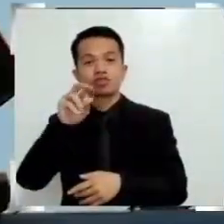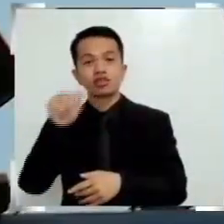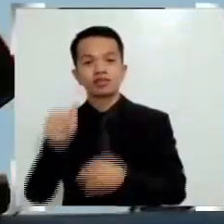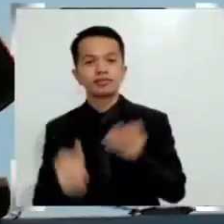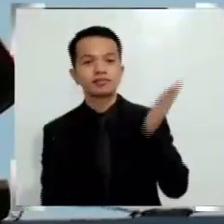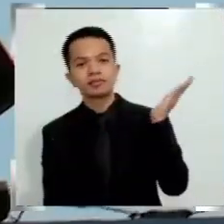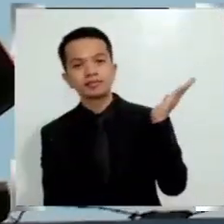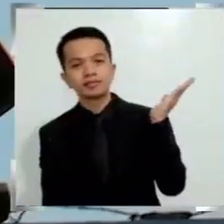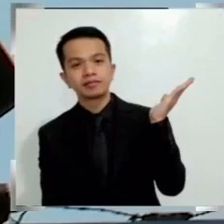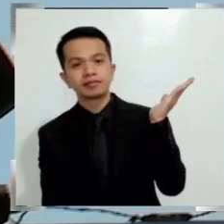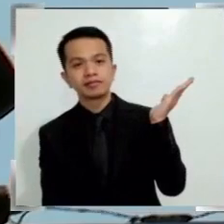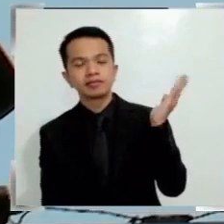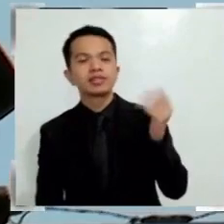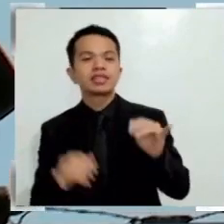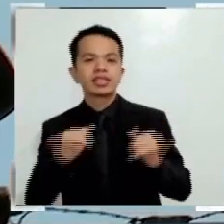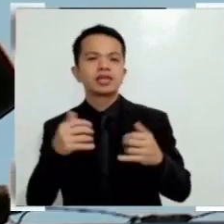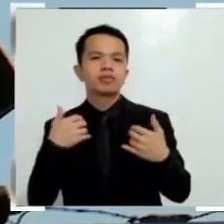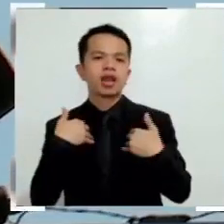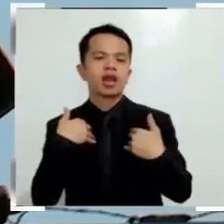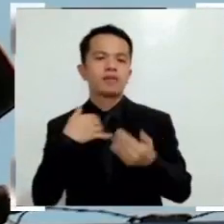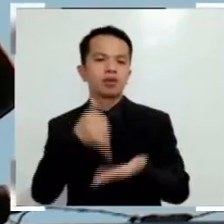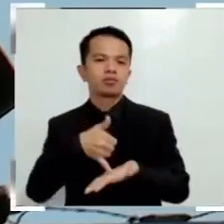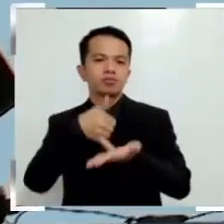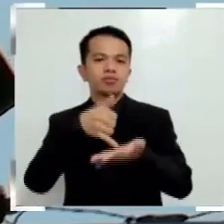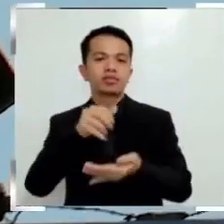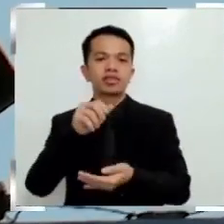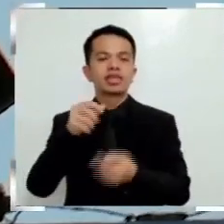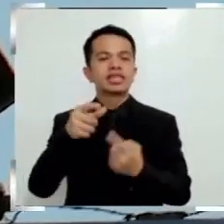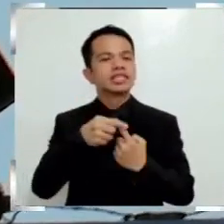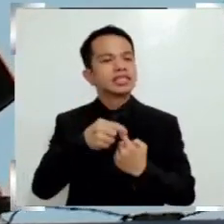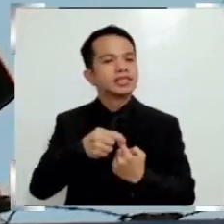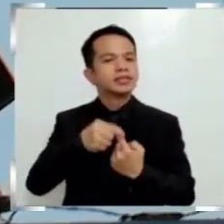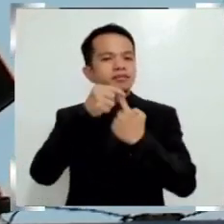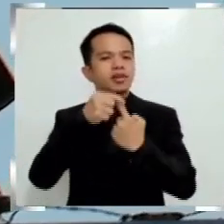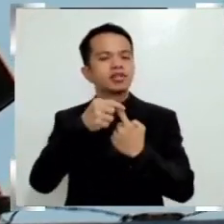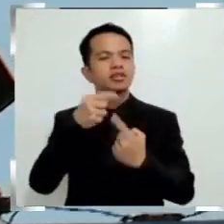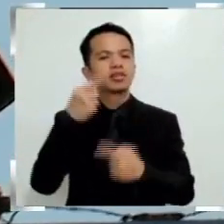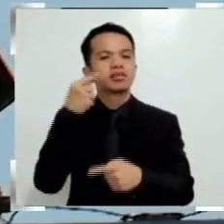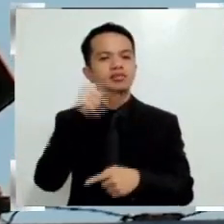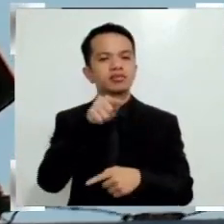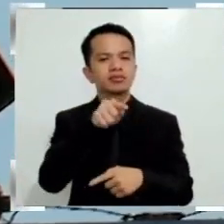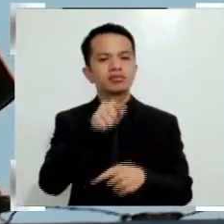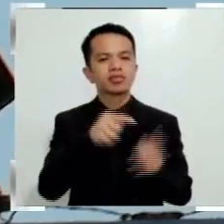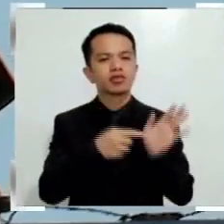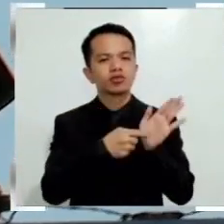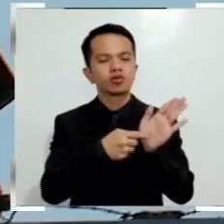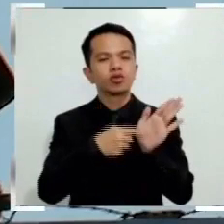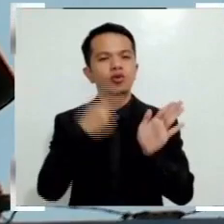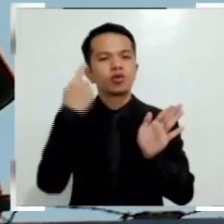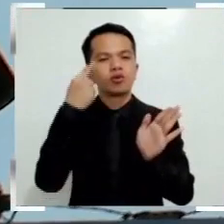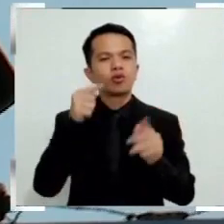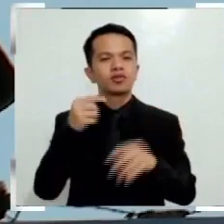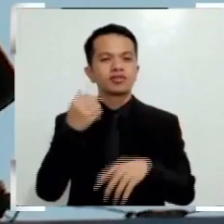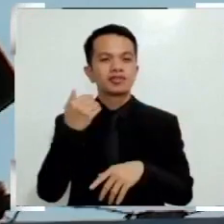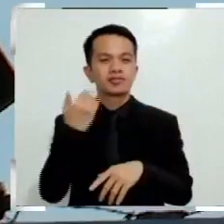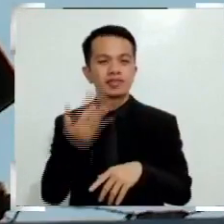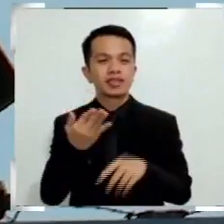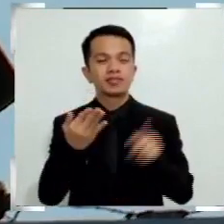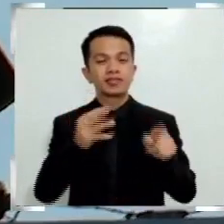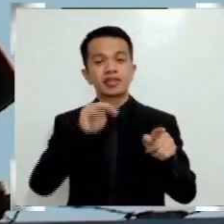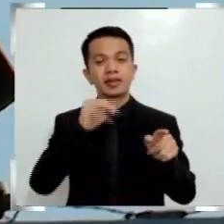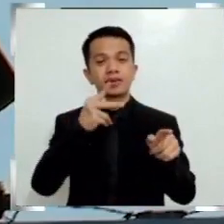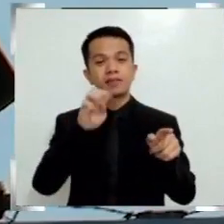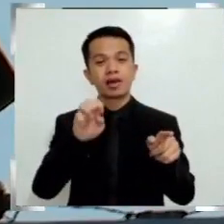Nagbigay rin ang Anak TV ng special tribute ang 24 Oras anchor at veteranong mamamayag na si